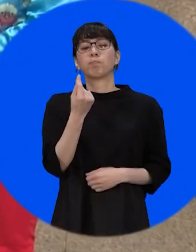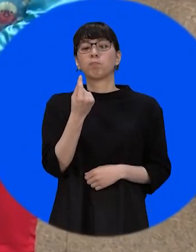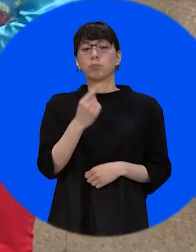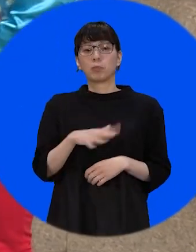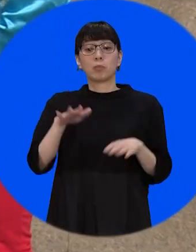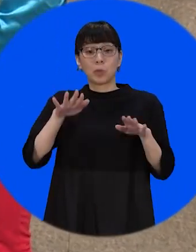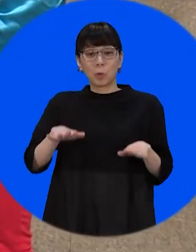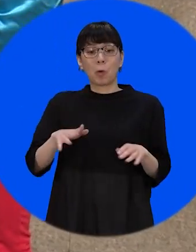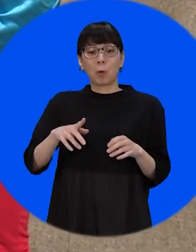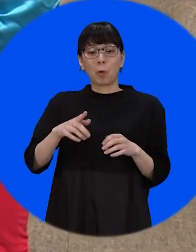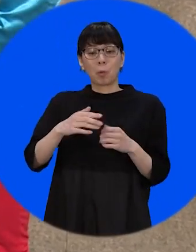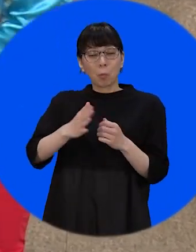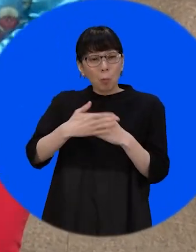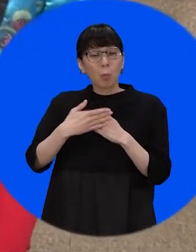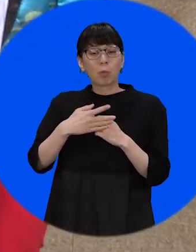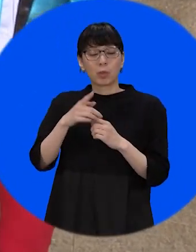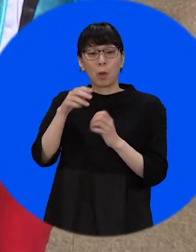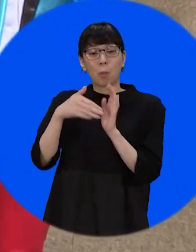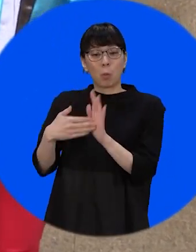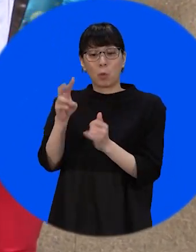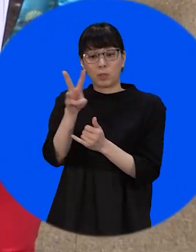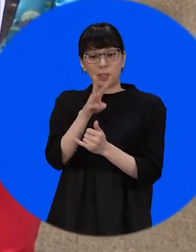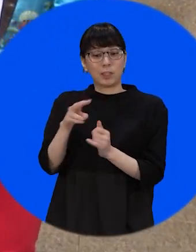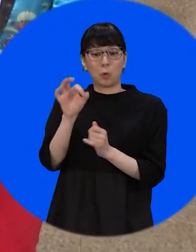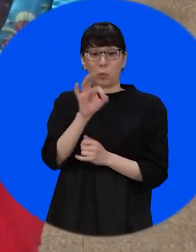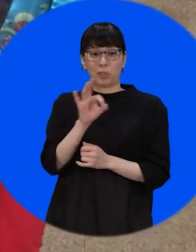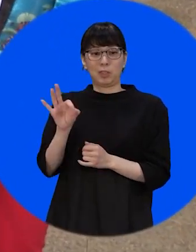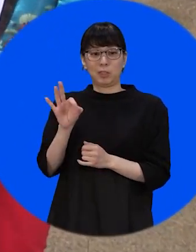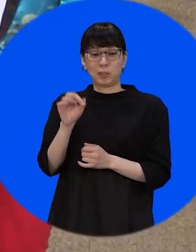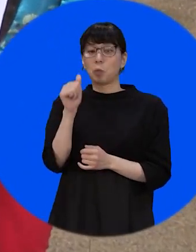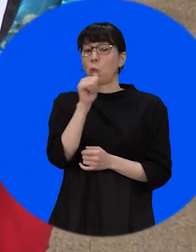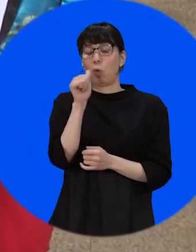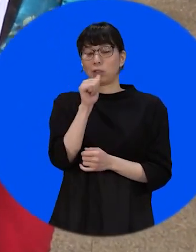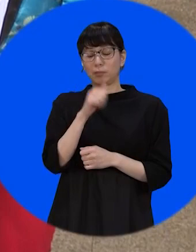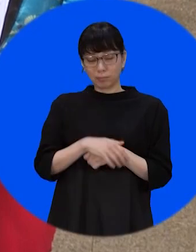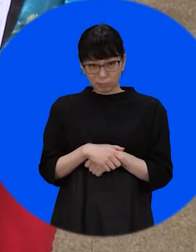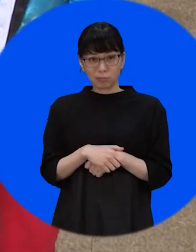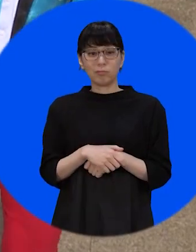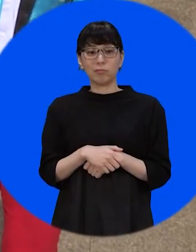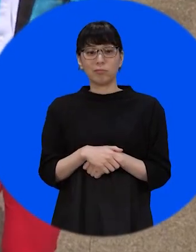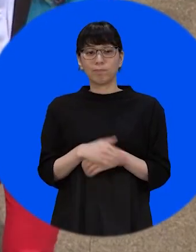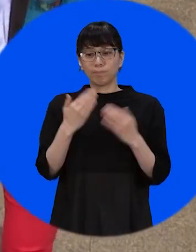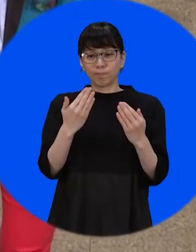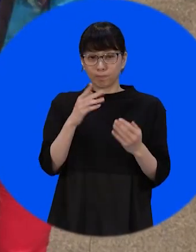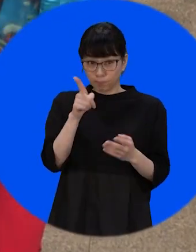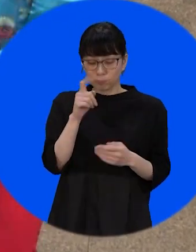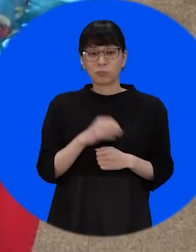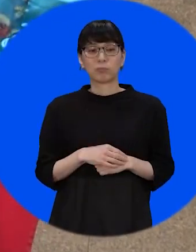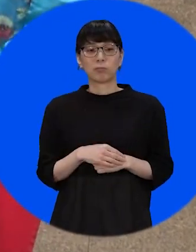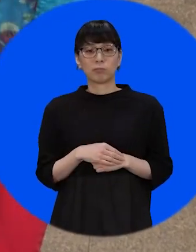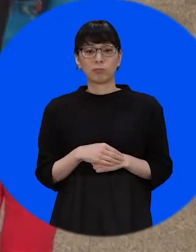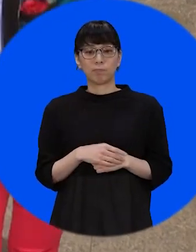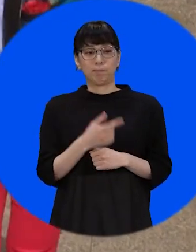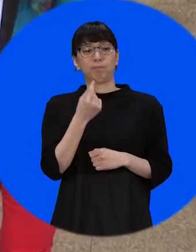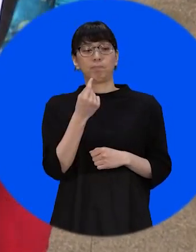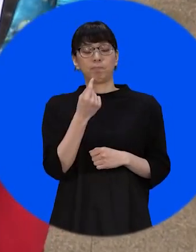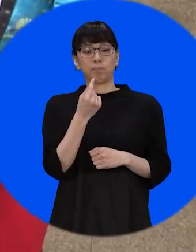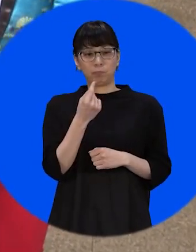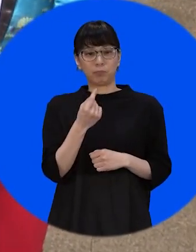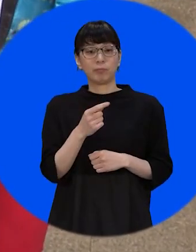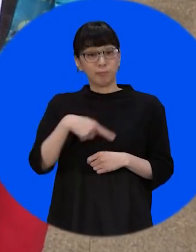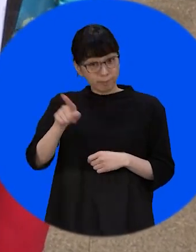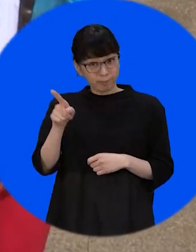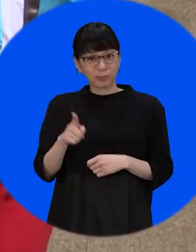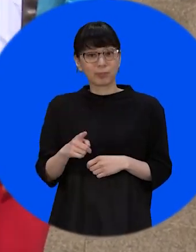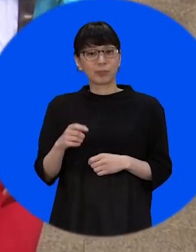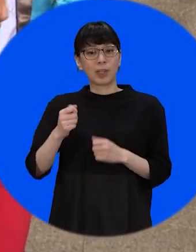日はですね、いざという日に、必要な役に立つ防災用品を紹介していきますから。 なるほど。 ちゃんと学んでくださいね。 勉強します。 行ってみまし